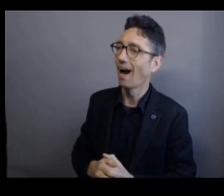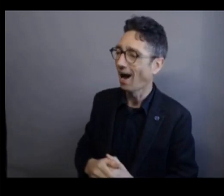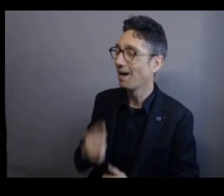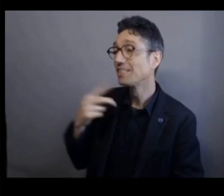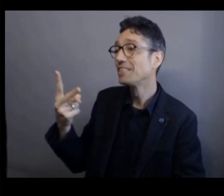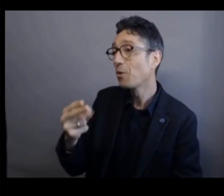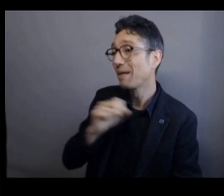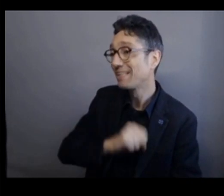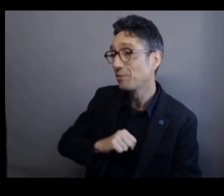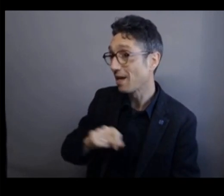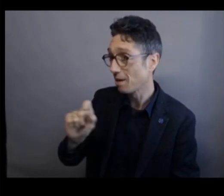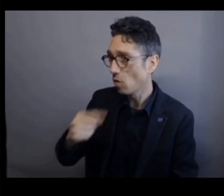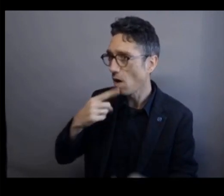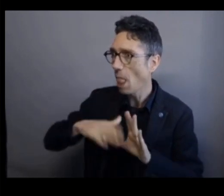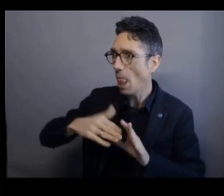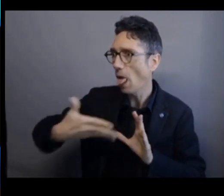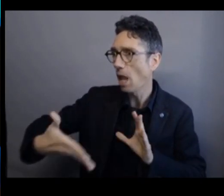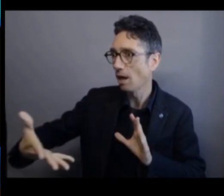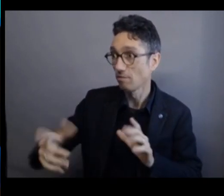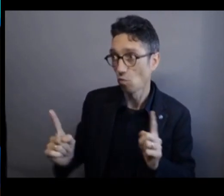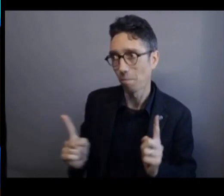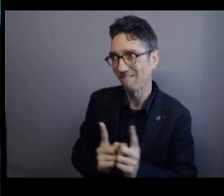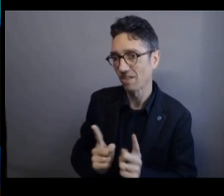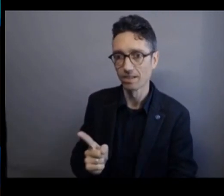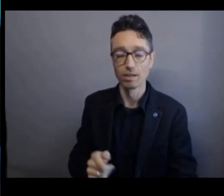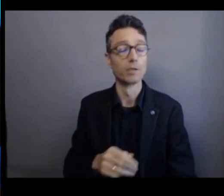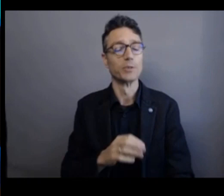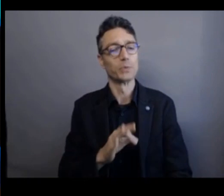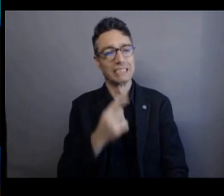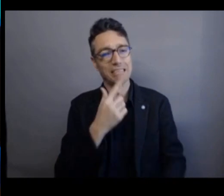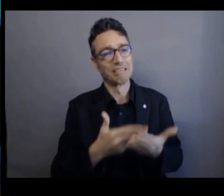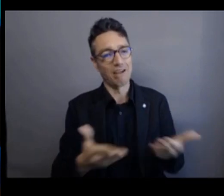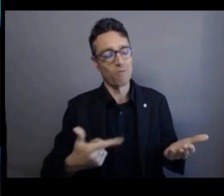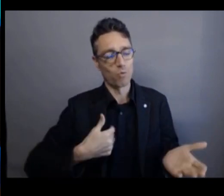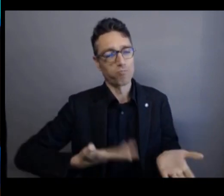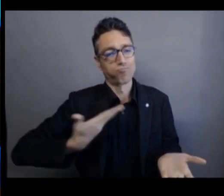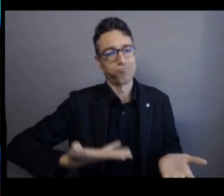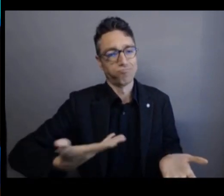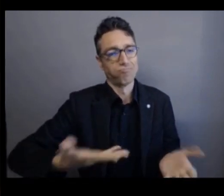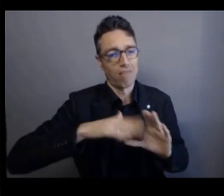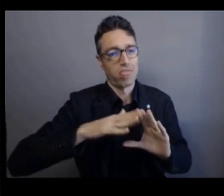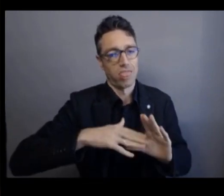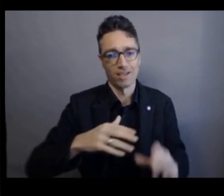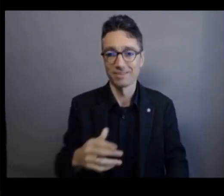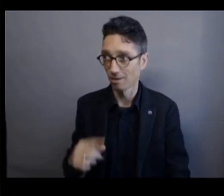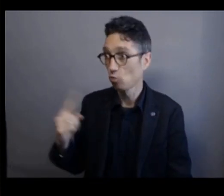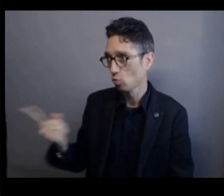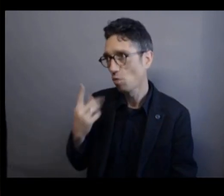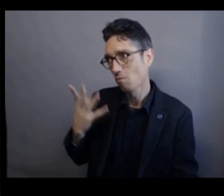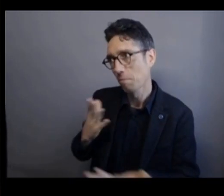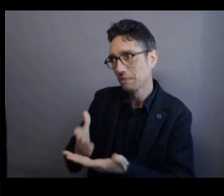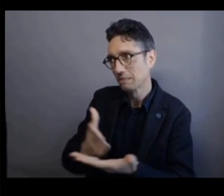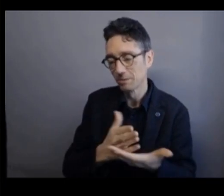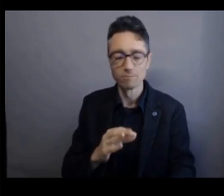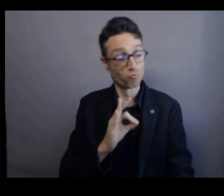oui, soyez bref. J'avoue. Parce que tout le monde a beaucoup de choses à dire sur le sujet. Très bien. Donc cette sensibilisation, c'est